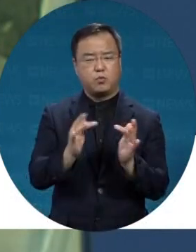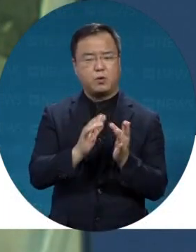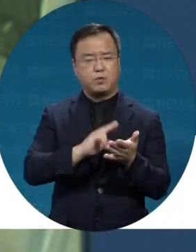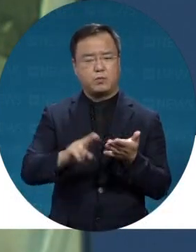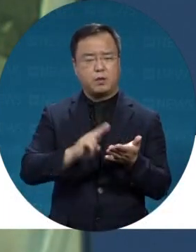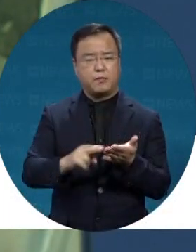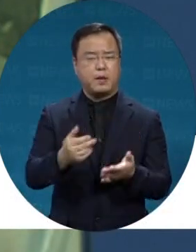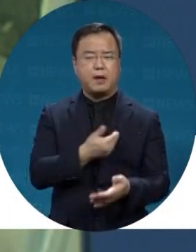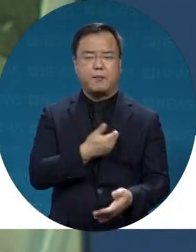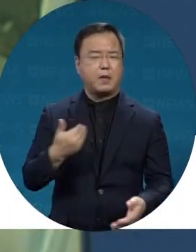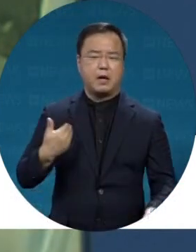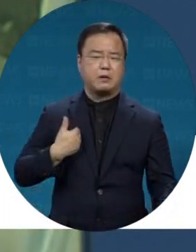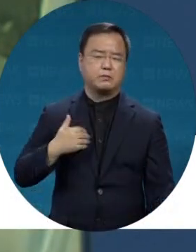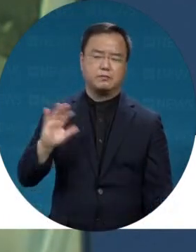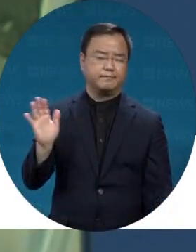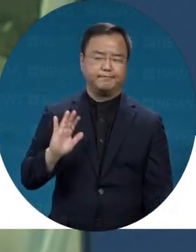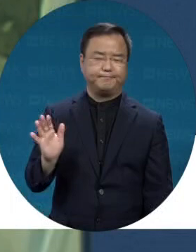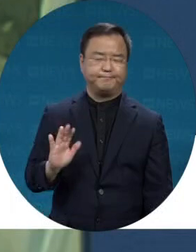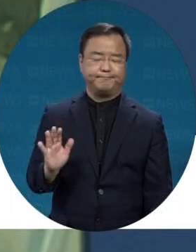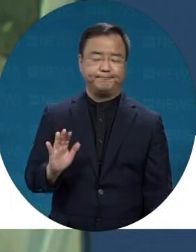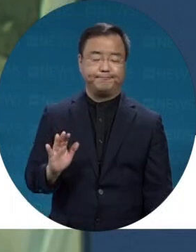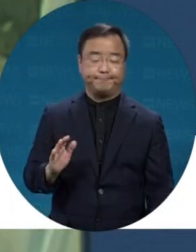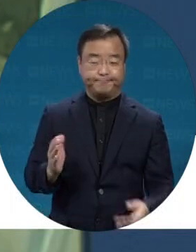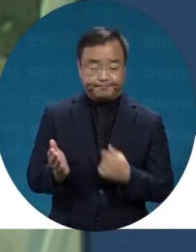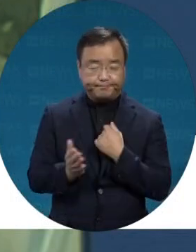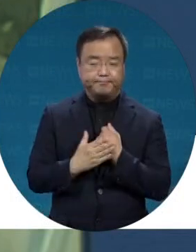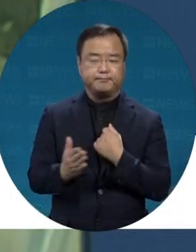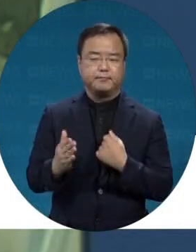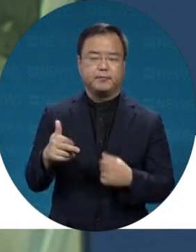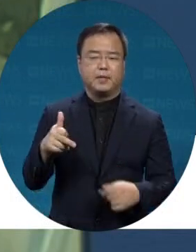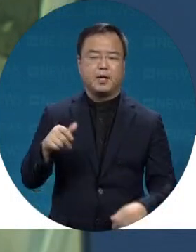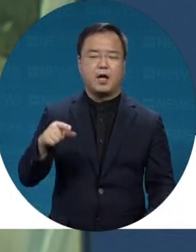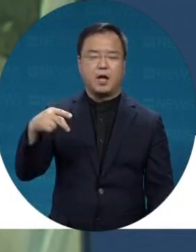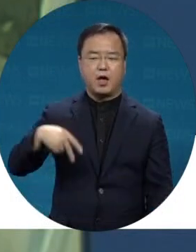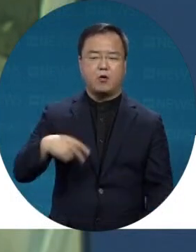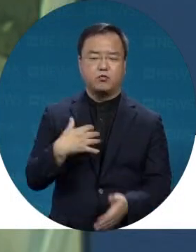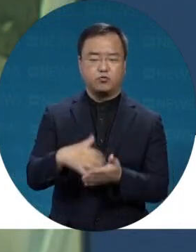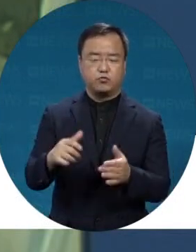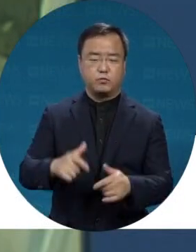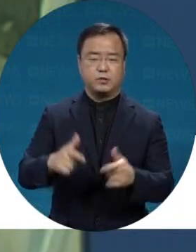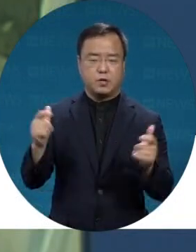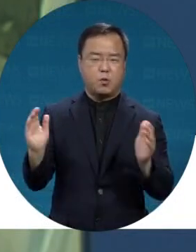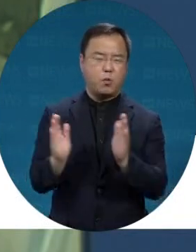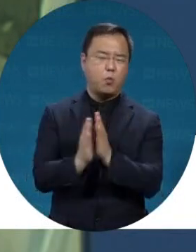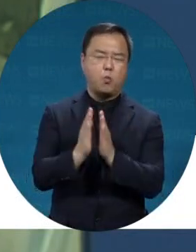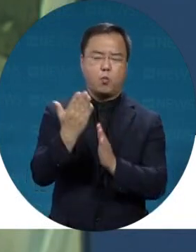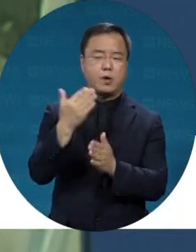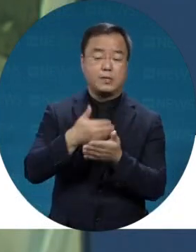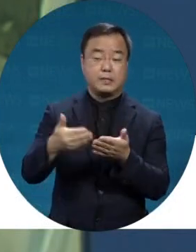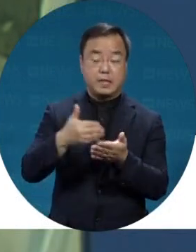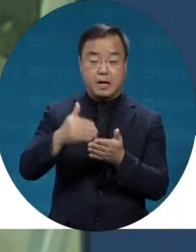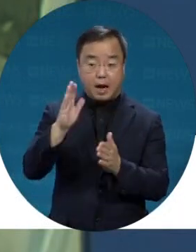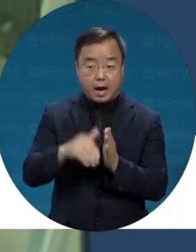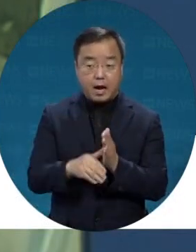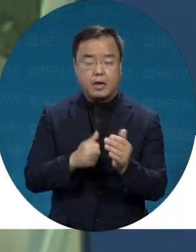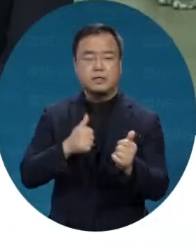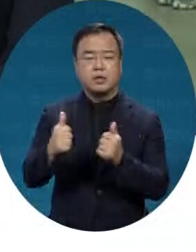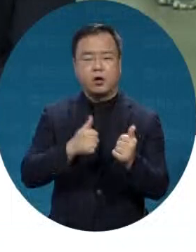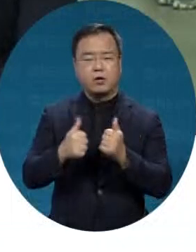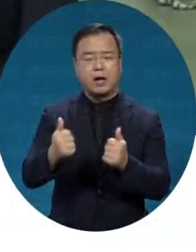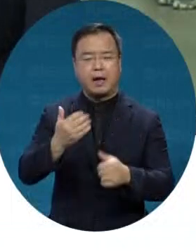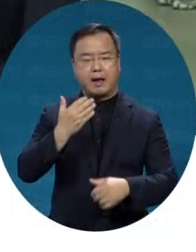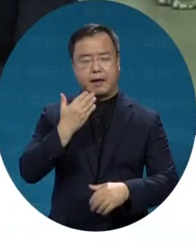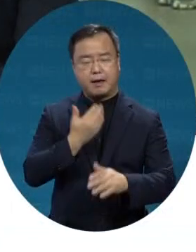수가 없는 상황인 거죠 그래서 웹툰 컷수를 늘리면서 더 화려하게 작화를 해야지이 무한 경쟁에서 살아남을 수 있는